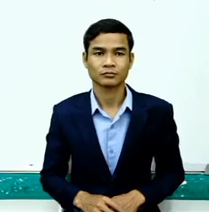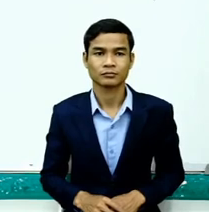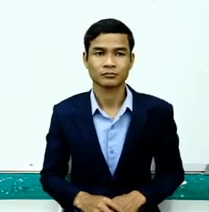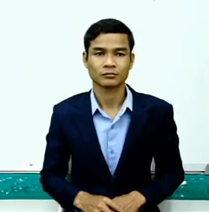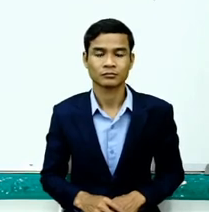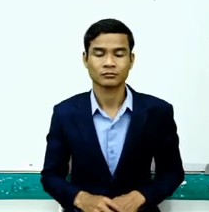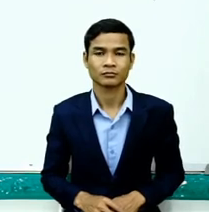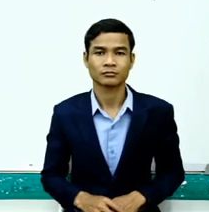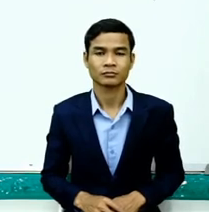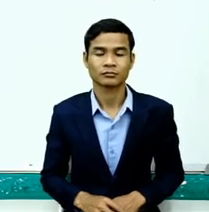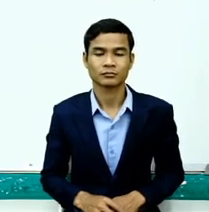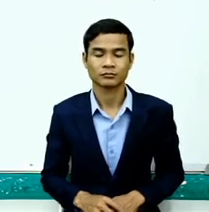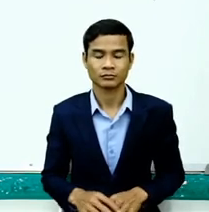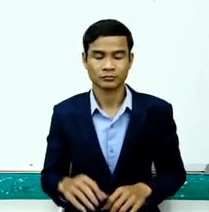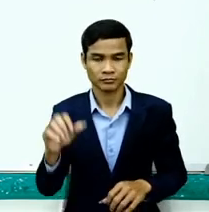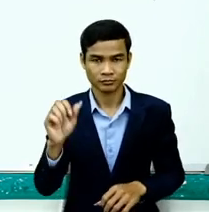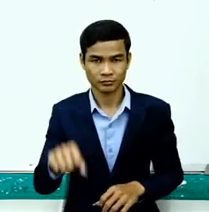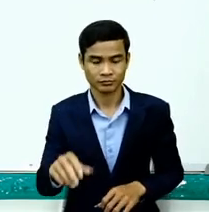cha